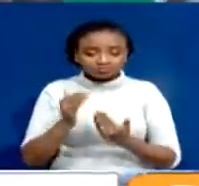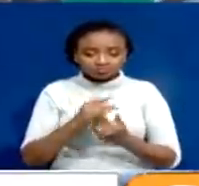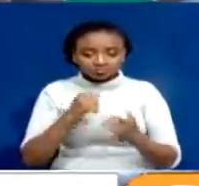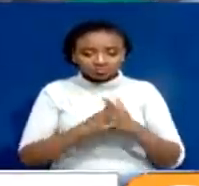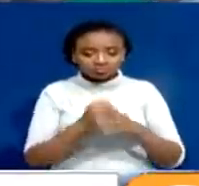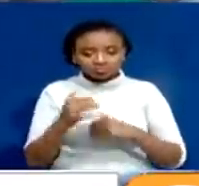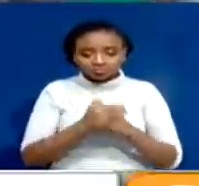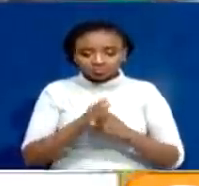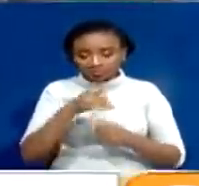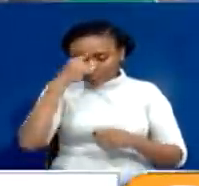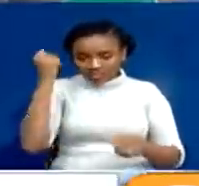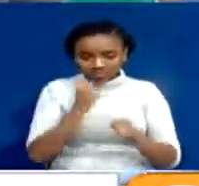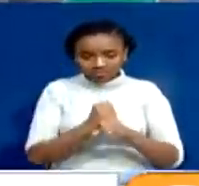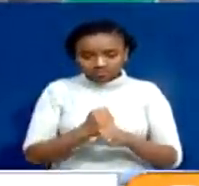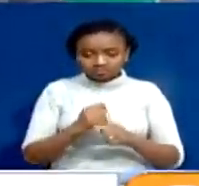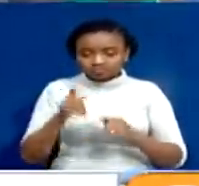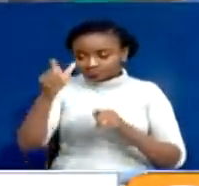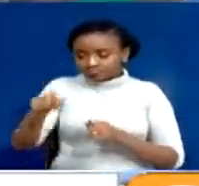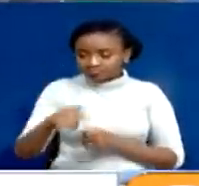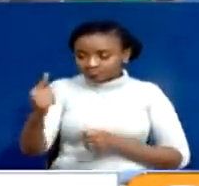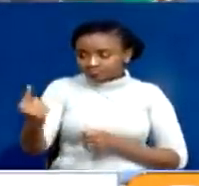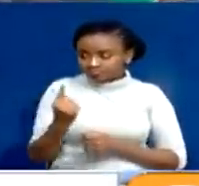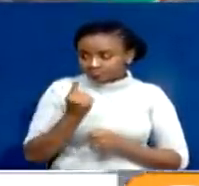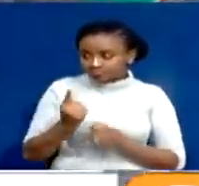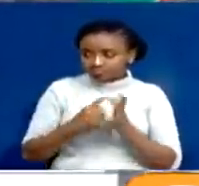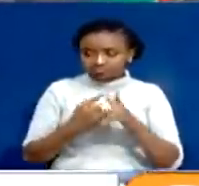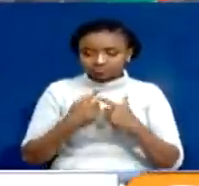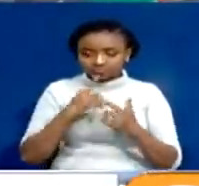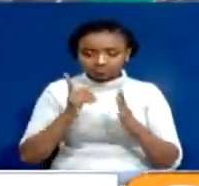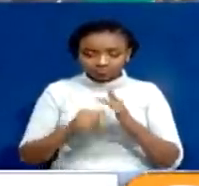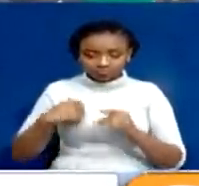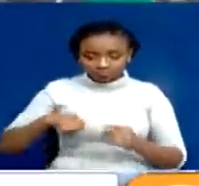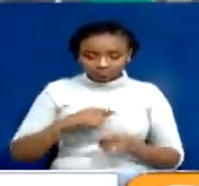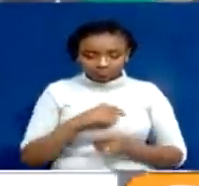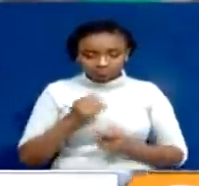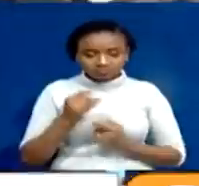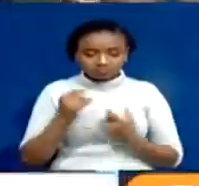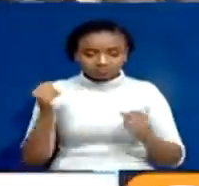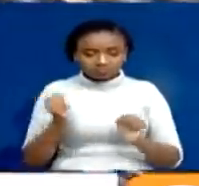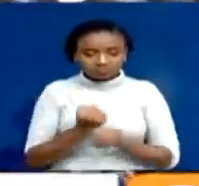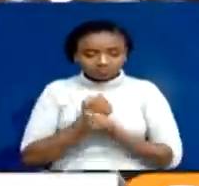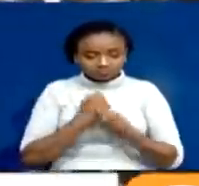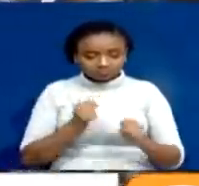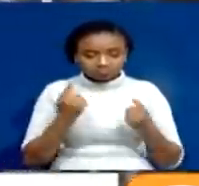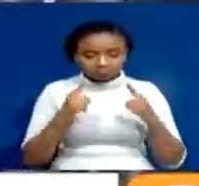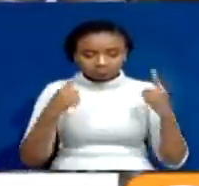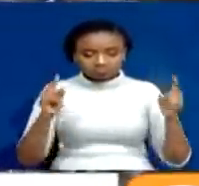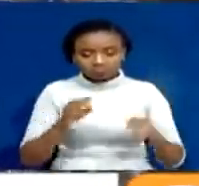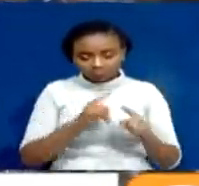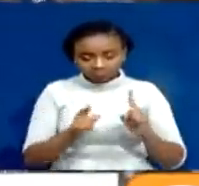Mtu asikuje hapa aseme hii safari yetu haiwezekani. Hii ndio